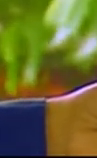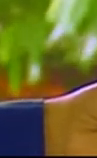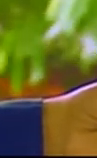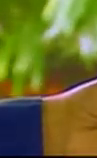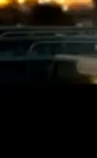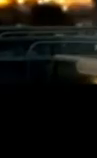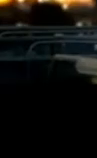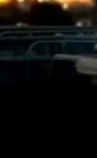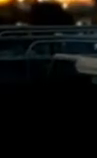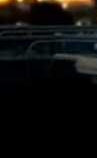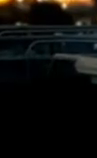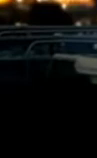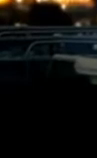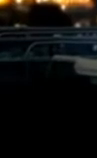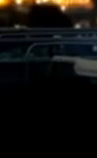أي حد.